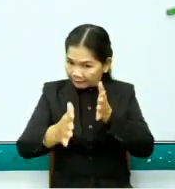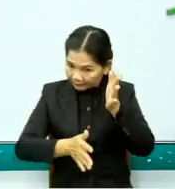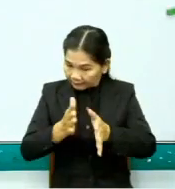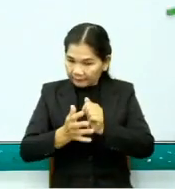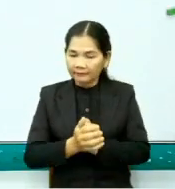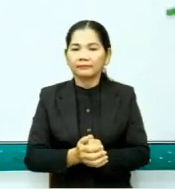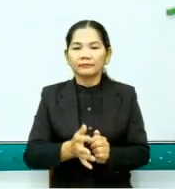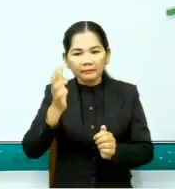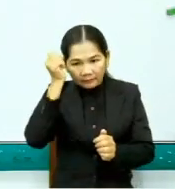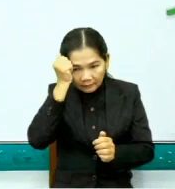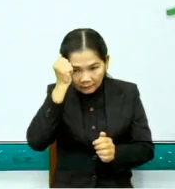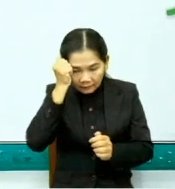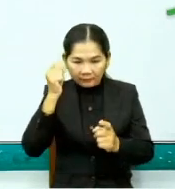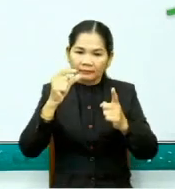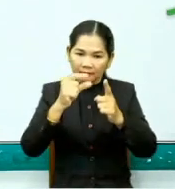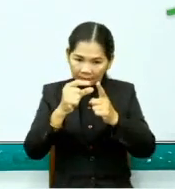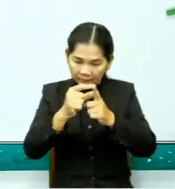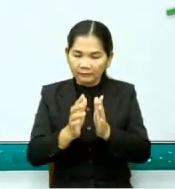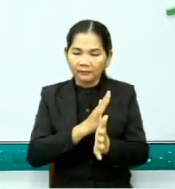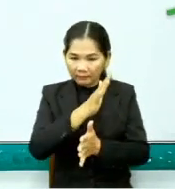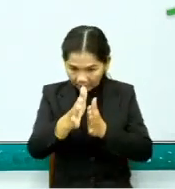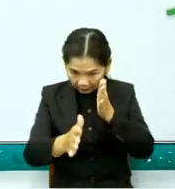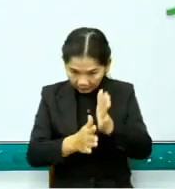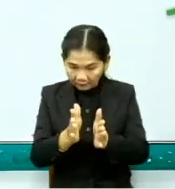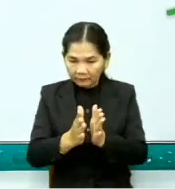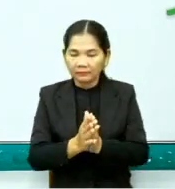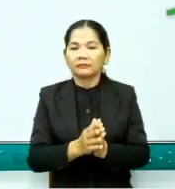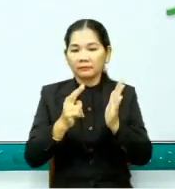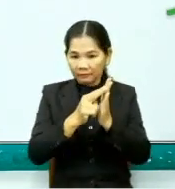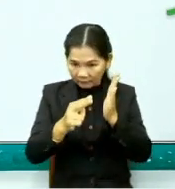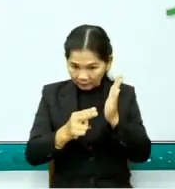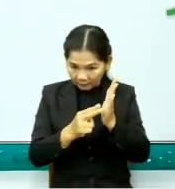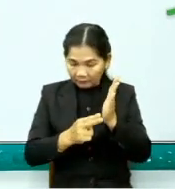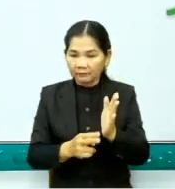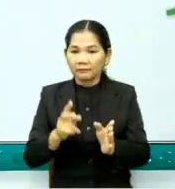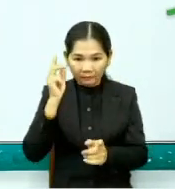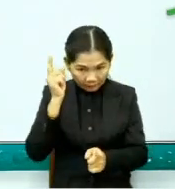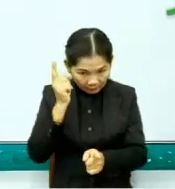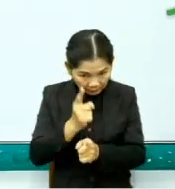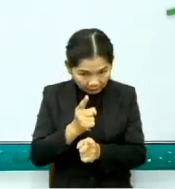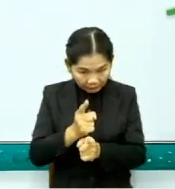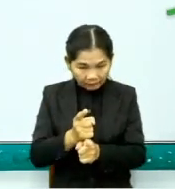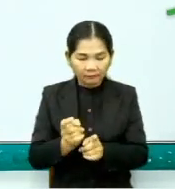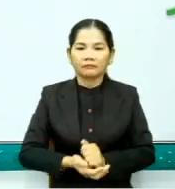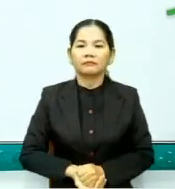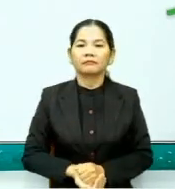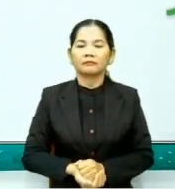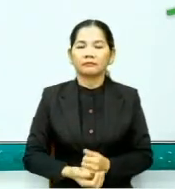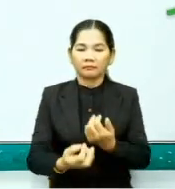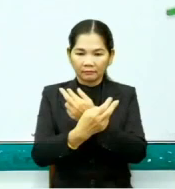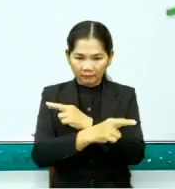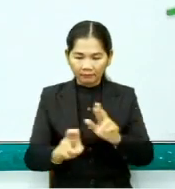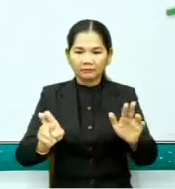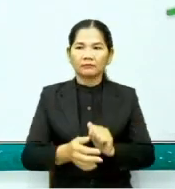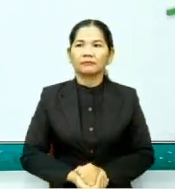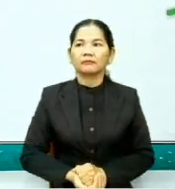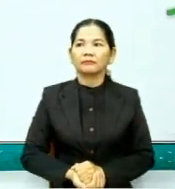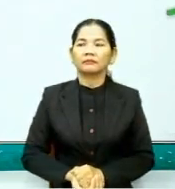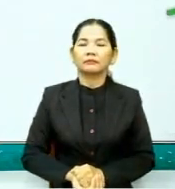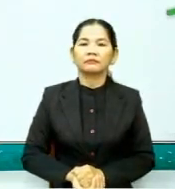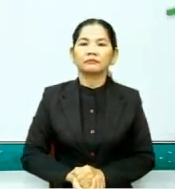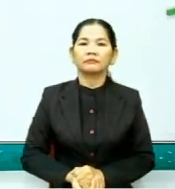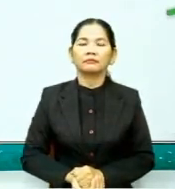chùm nằm bị bệnh chà đại nè cổ bàn án nơi khu nông át tập bọt ní ai con sạch đạp nà con chà chân con triêm tặng ác khí